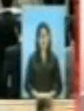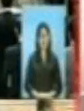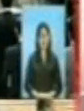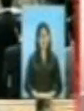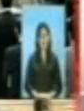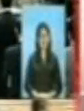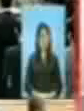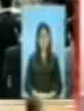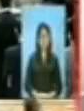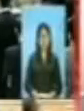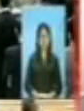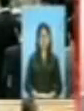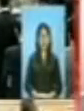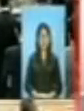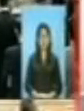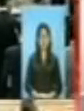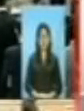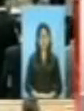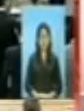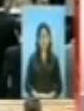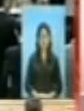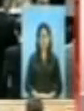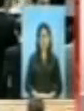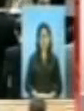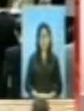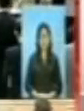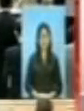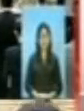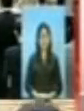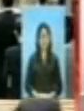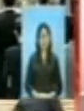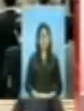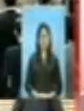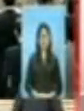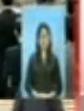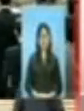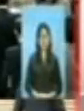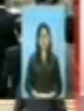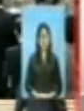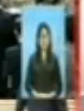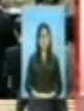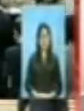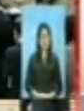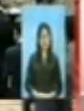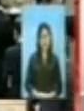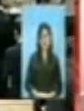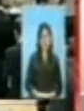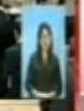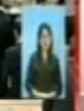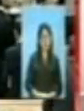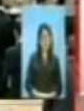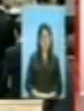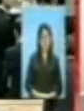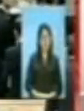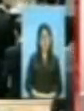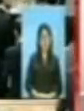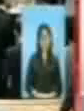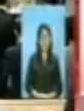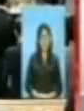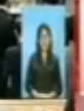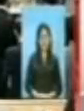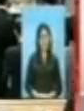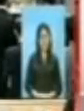กี่รายชื่อที่สามารถล่ารายชื่อถอดถอนได้ไ ม่ใช่หมื่นขึ้นไปมั้ยหมื่นหรือสองหมื่นยื่นตรงเลยนะ